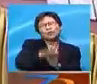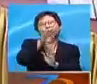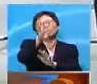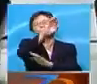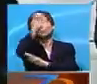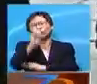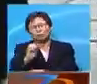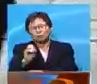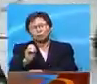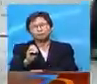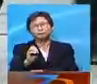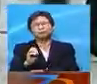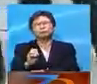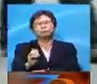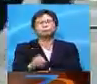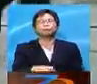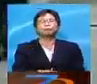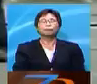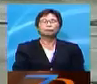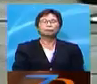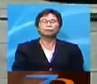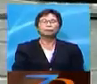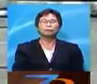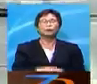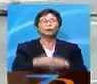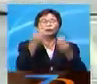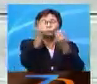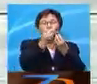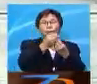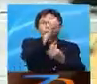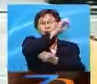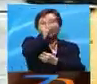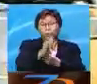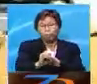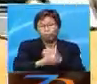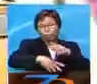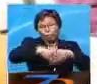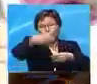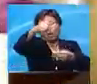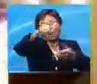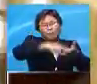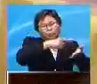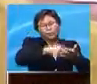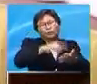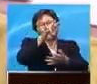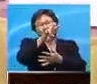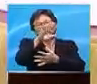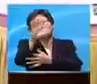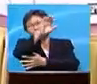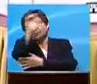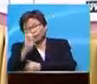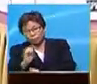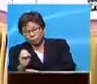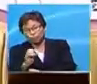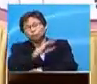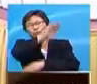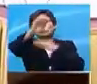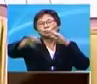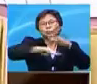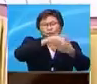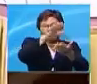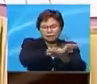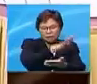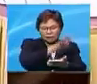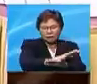Abdullah menjangkakan peratusan yang keluar mengundi bagi parlimen Kuala kangsar adalah 75% kesemua kertas